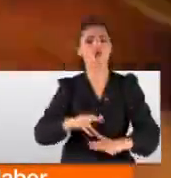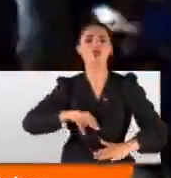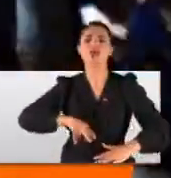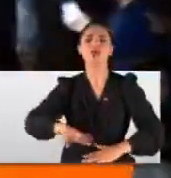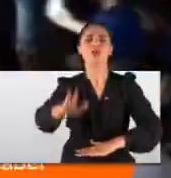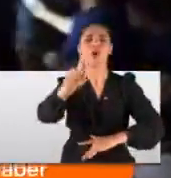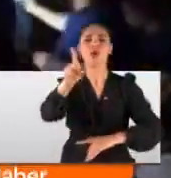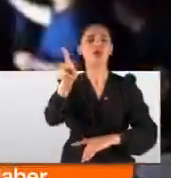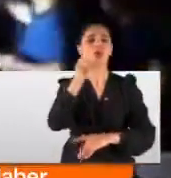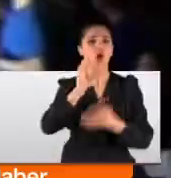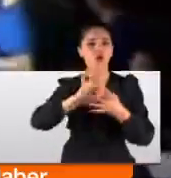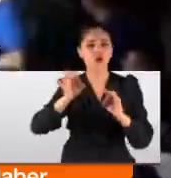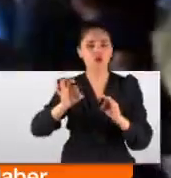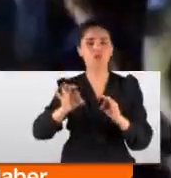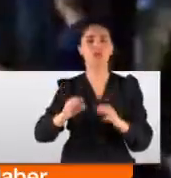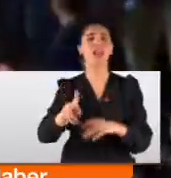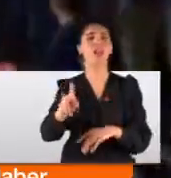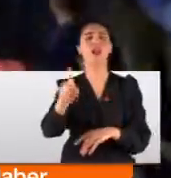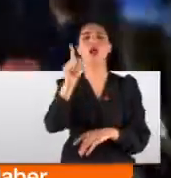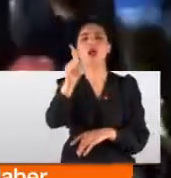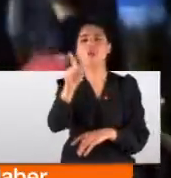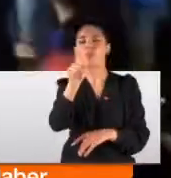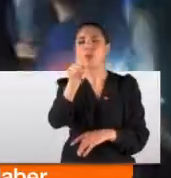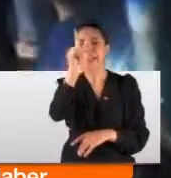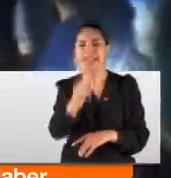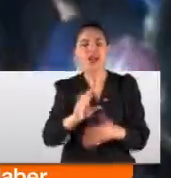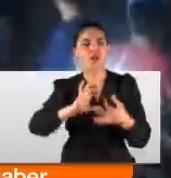sözleri de son sözleri de Allah oldu, vatan oldu, millet oldu.